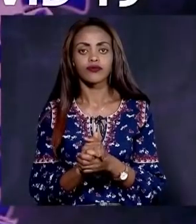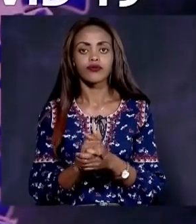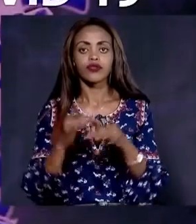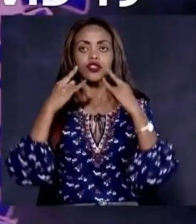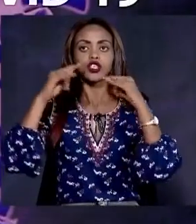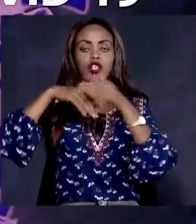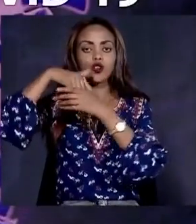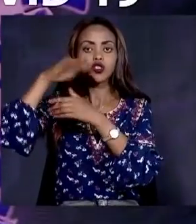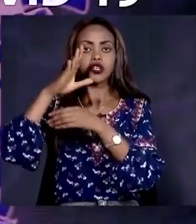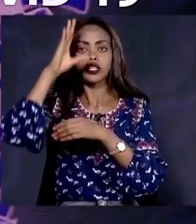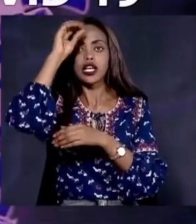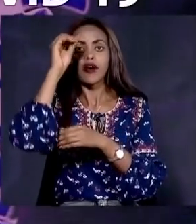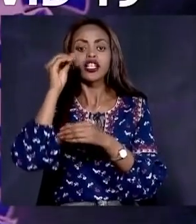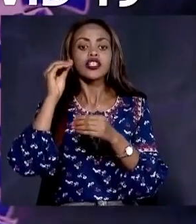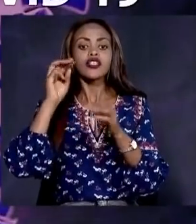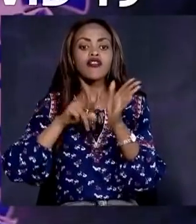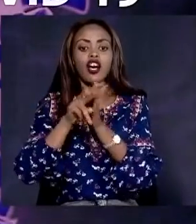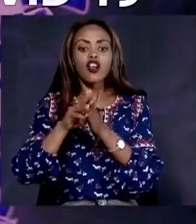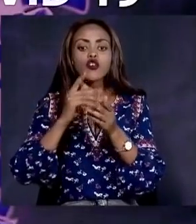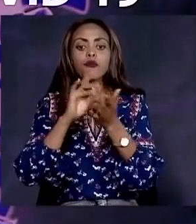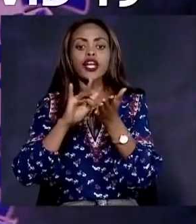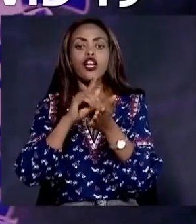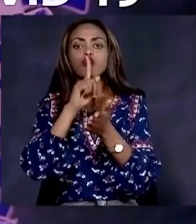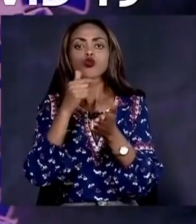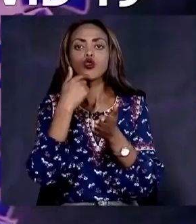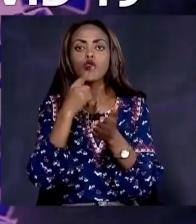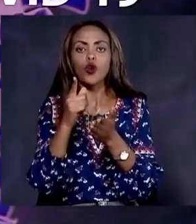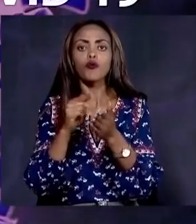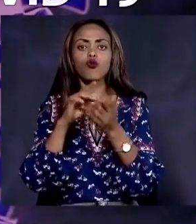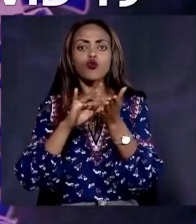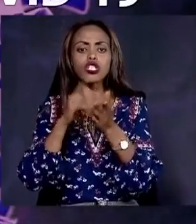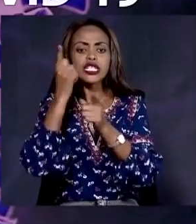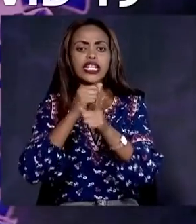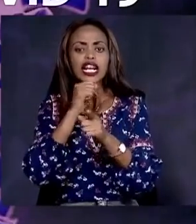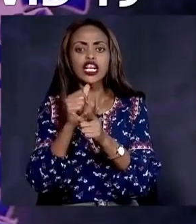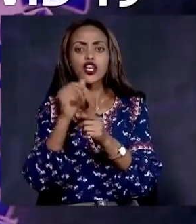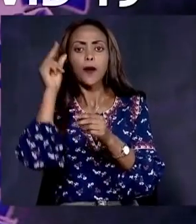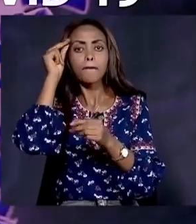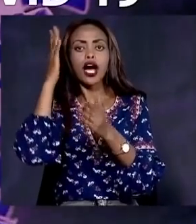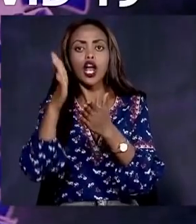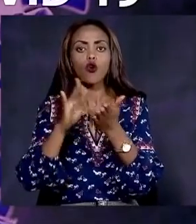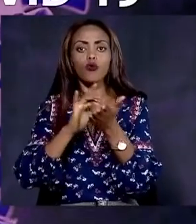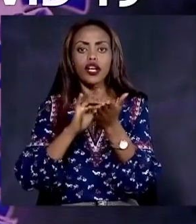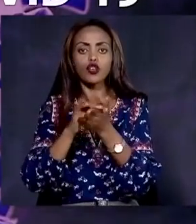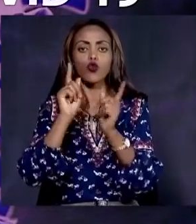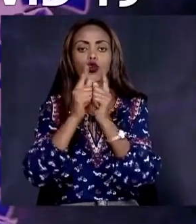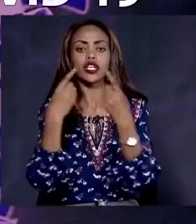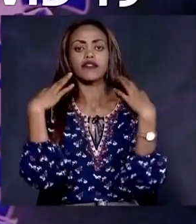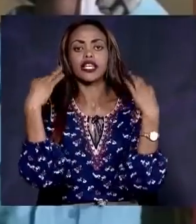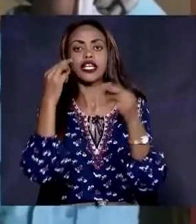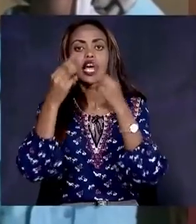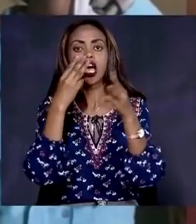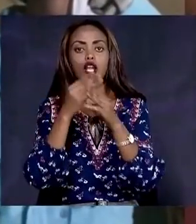ዜና ወፃኢ ሰባት ንቫይረስ ኮሮና ፈውሲ ኢሎም ፈውስነቶም ዘይተረጋገፀ ባህላዊ ኣፋውስ ንከይወስዱ ውድብ ጥዕና ዓለም